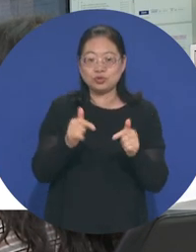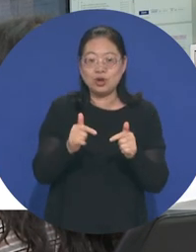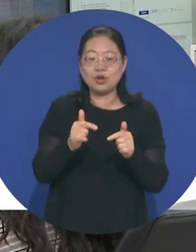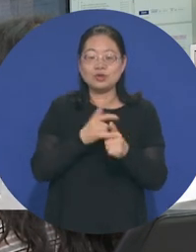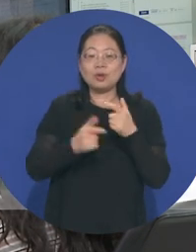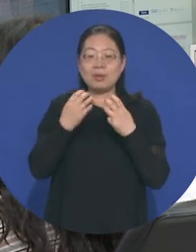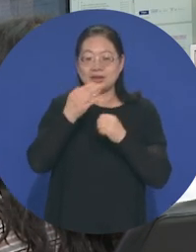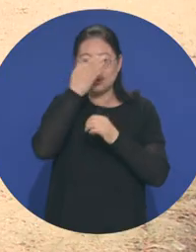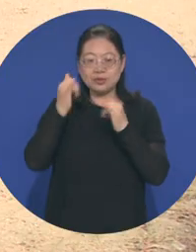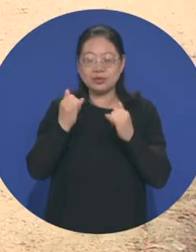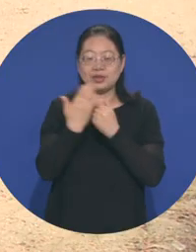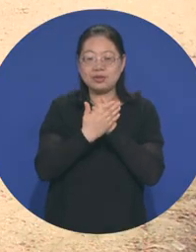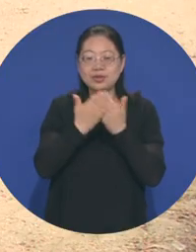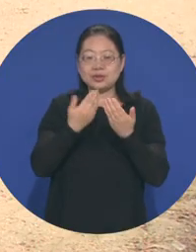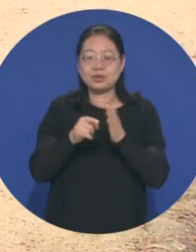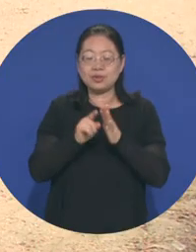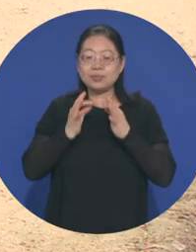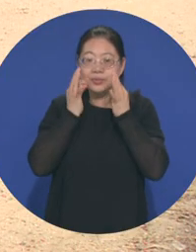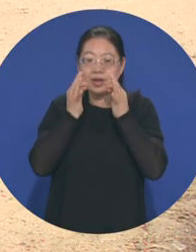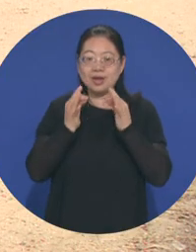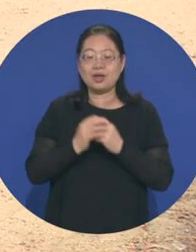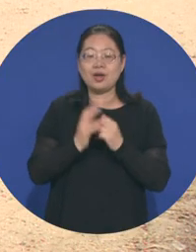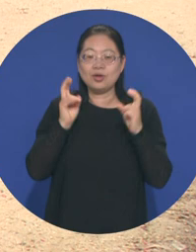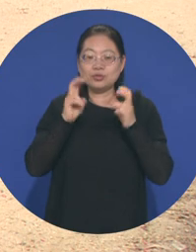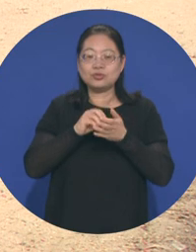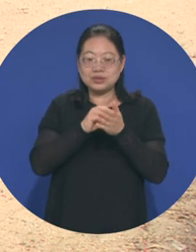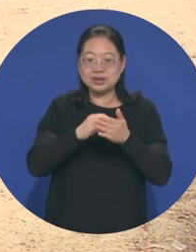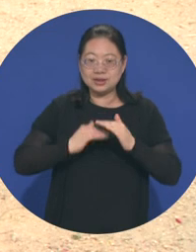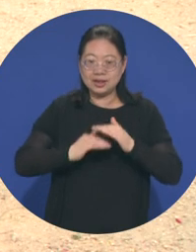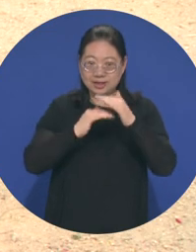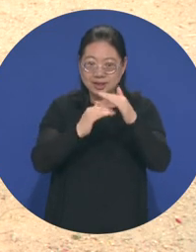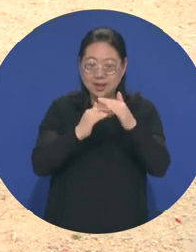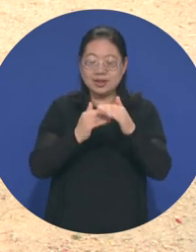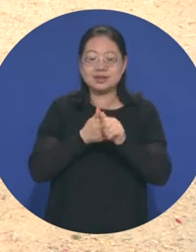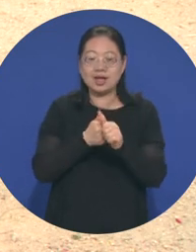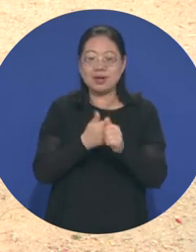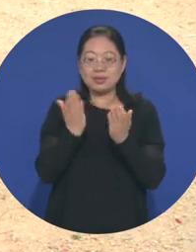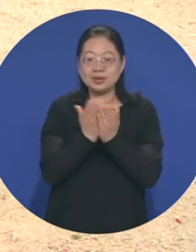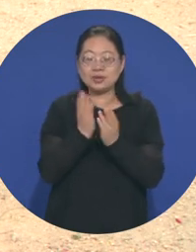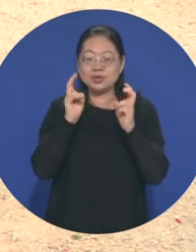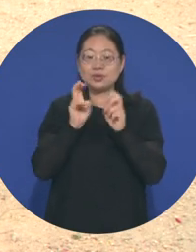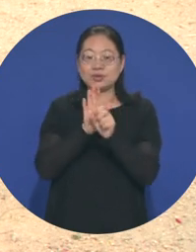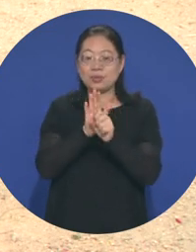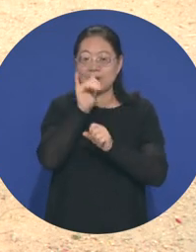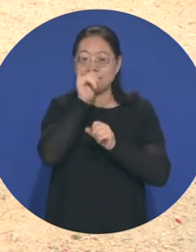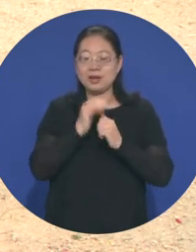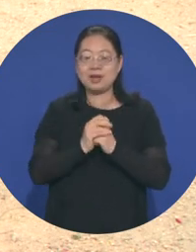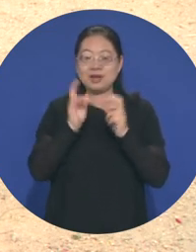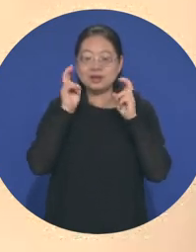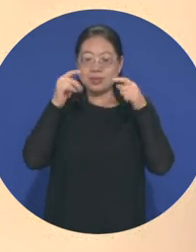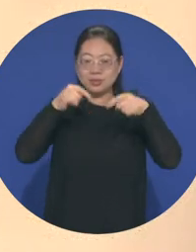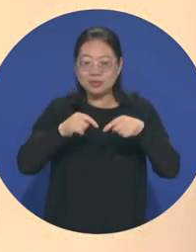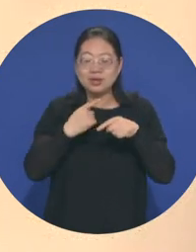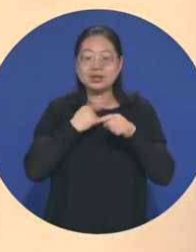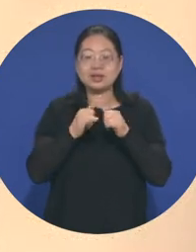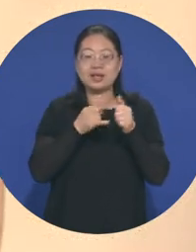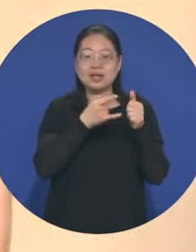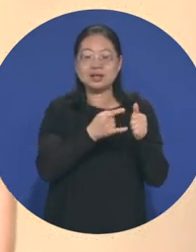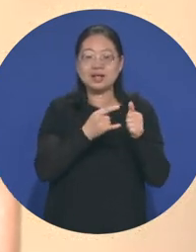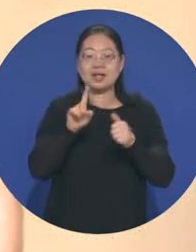지원해 나가겠습니다. 구직 단계와 분야에 따라 맞춤형 취업 지원도 이루어졌습니다. 취업 면접을 본